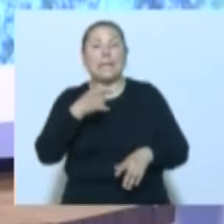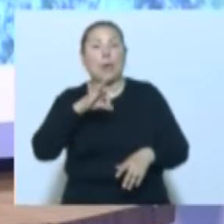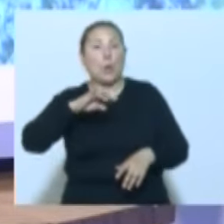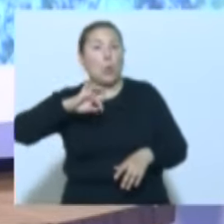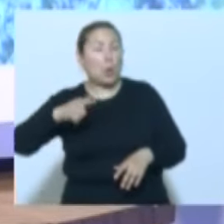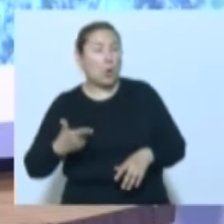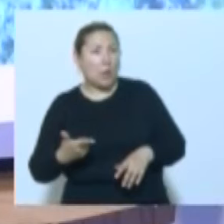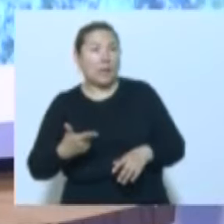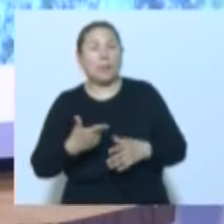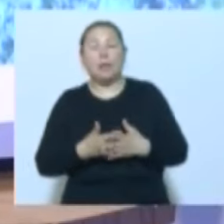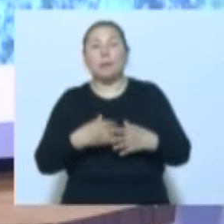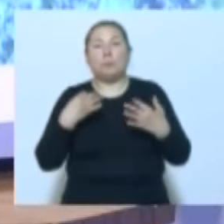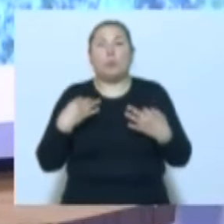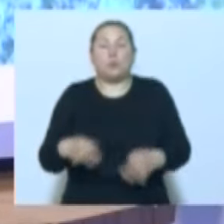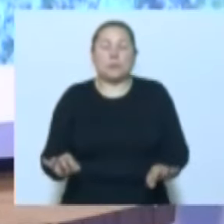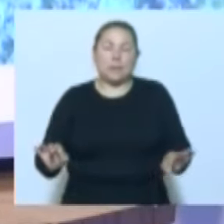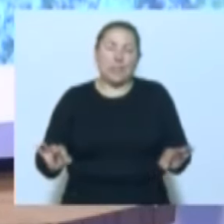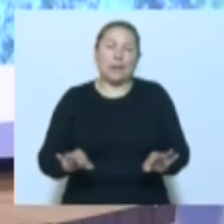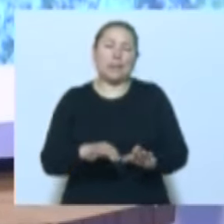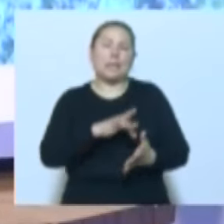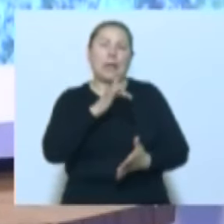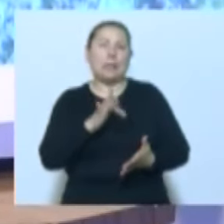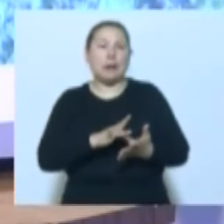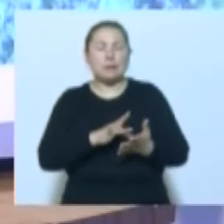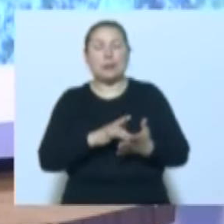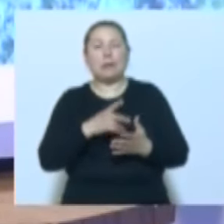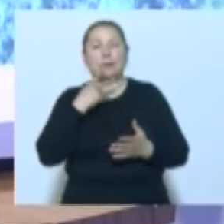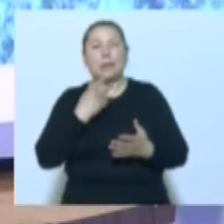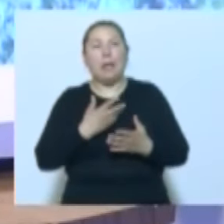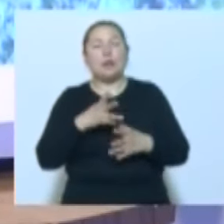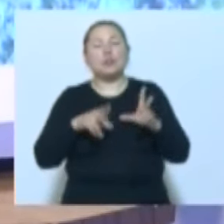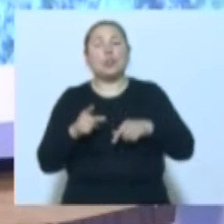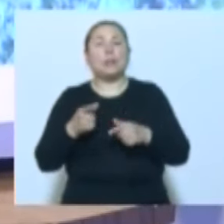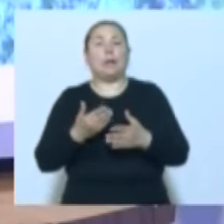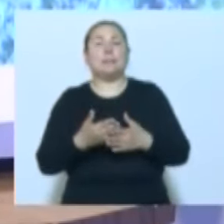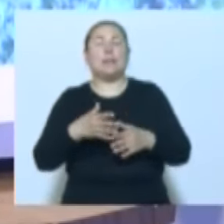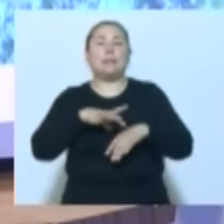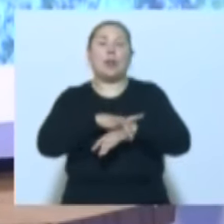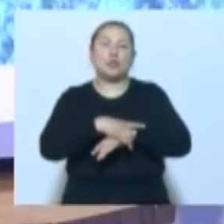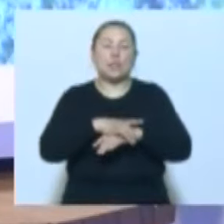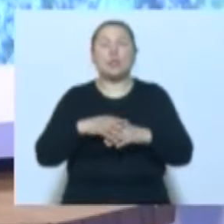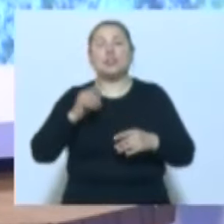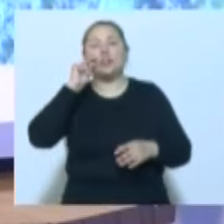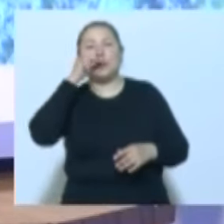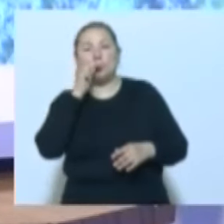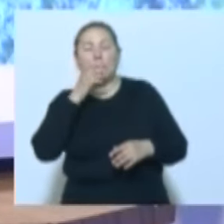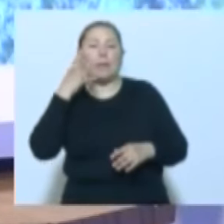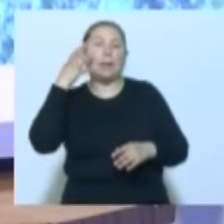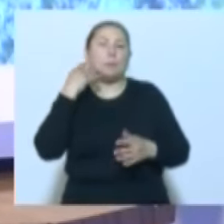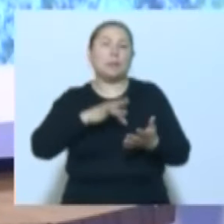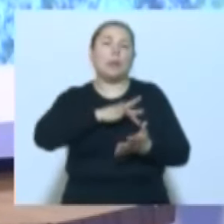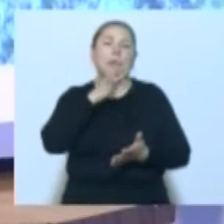Ол зейнеттегі уақытын босқа өткізбей, қаланы көгалдандыруға атсалысып жүр. Тіпті ол Ташкент, Шымкент, Алматы сияқты